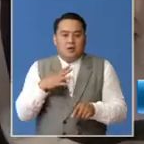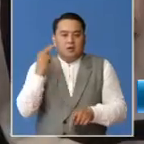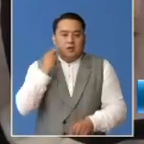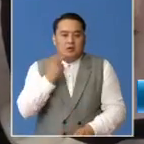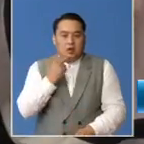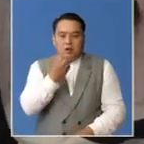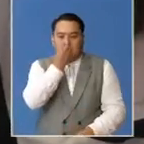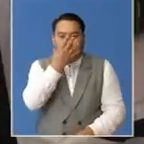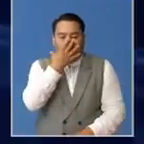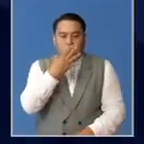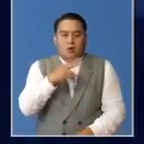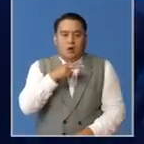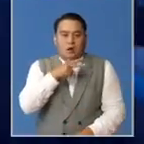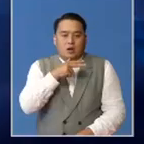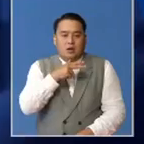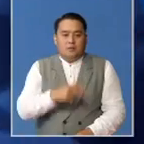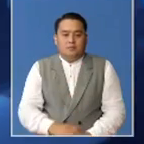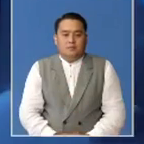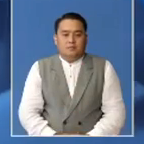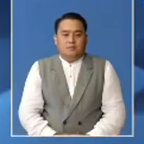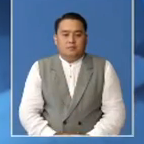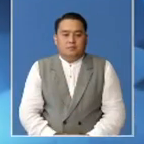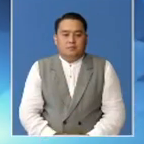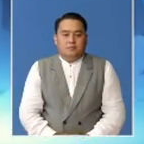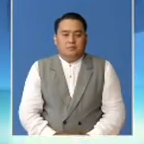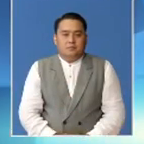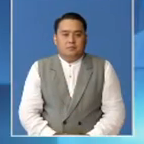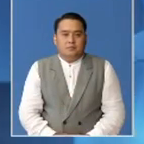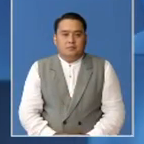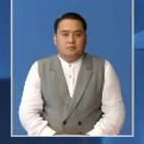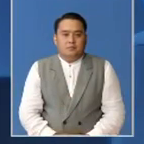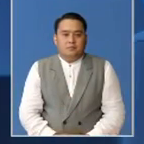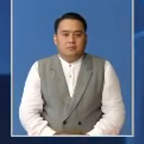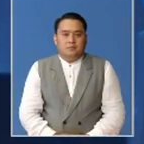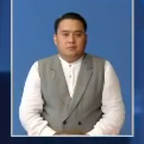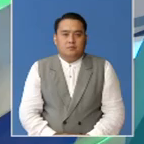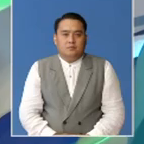Китай, Япония и Южная Корея. Лилия Штогрина, Ербол Атантелов, телеканал ЖТСУ.